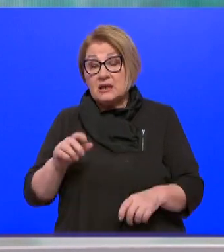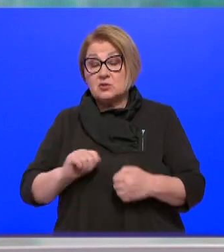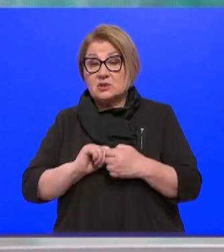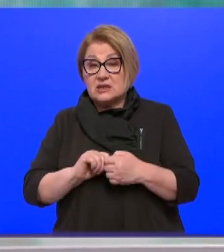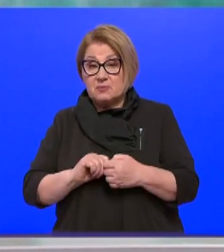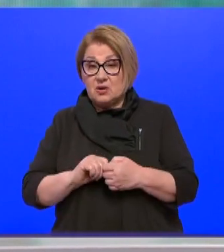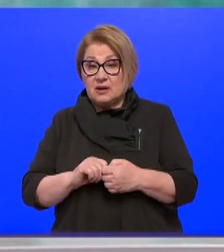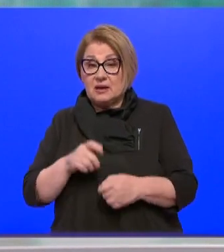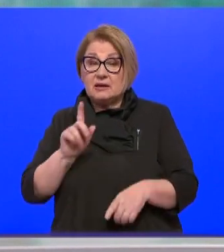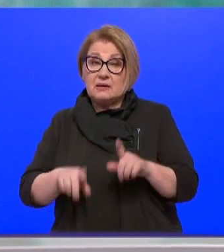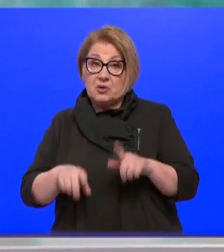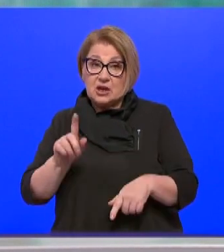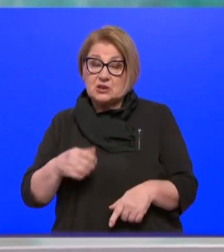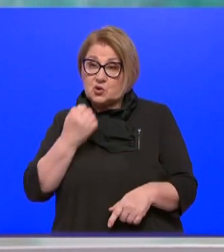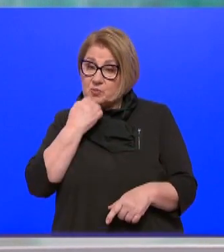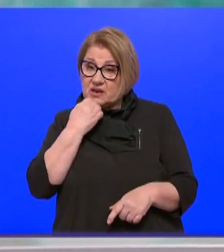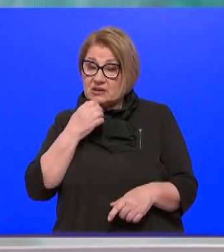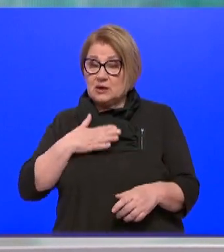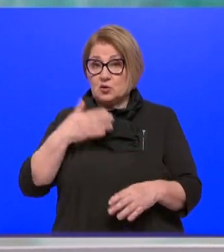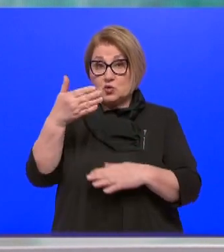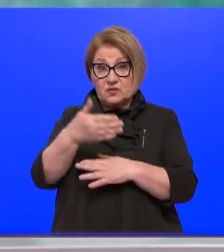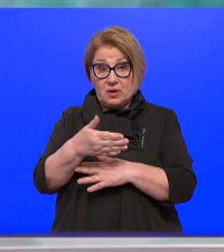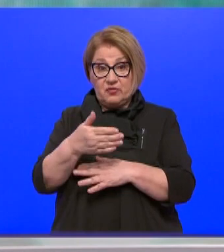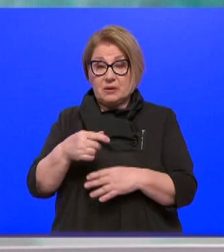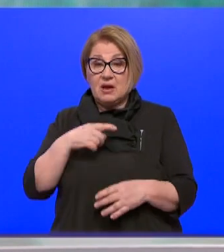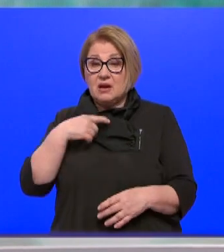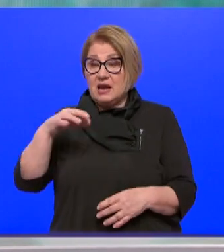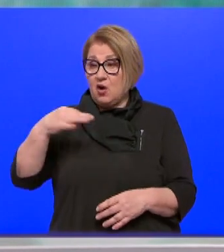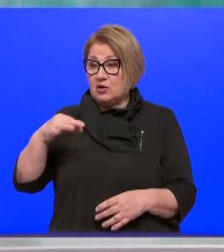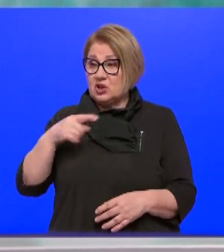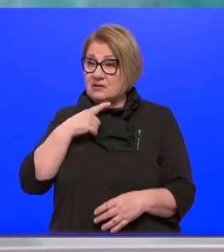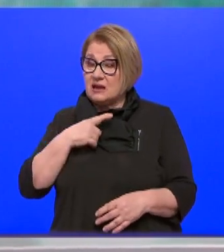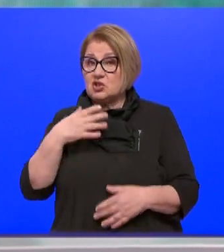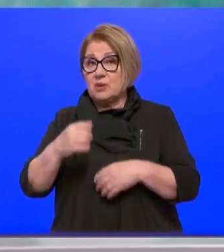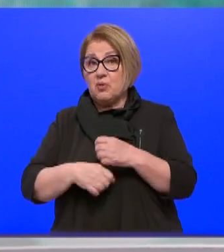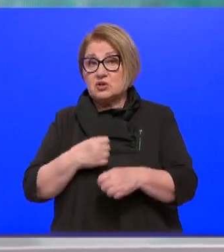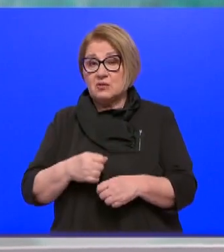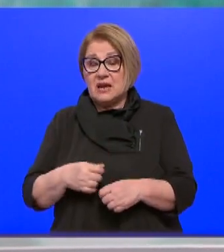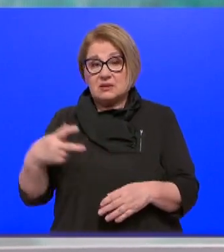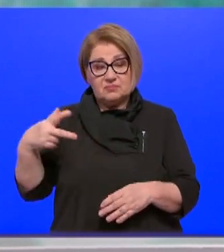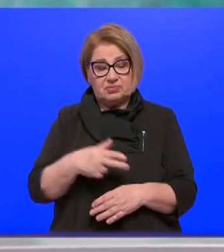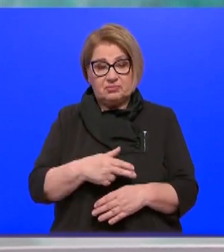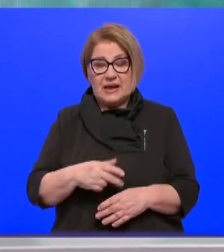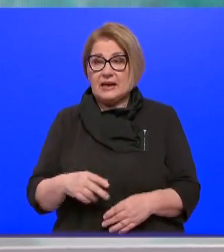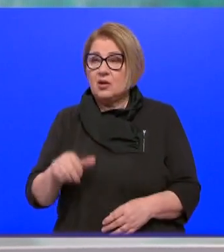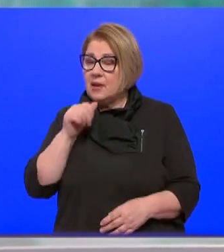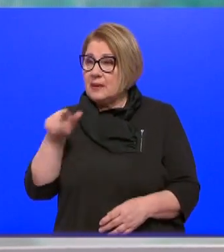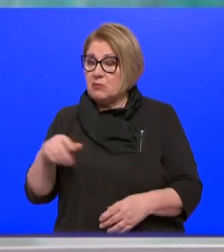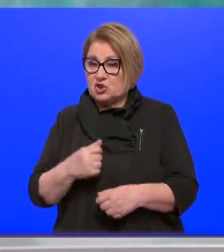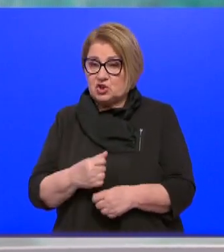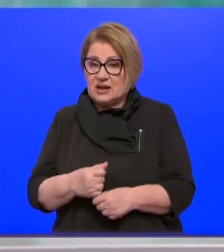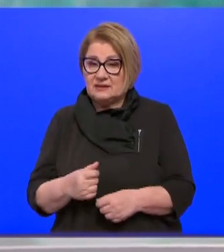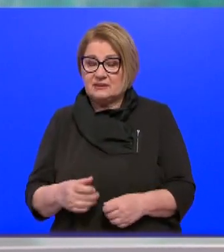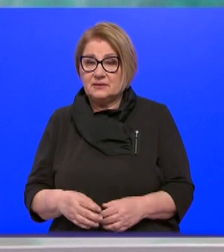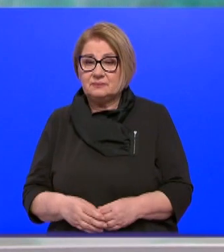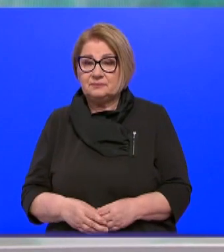su tu privatni poduzetnici koji su u svojim firmama, koji ne ovise o tome da li će ih poslodavac stopirati i reći ne možeš raditi na